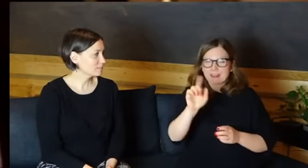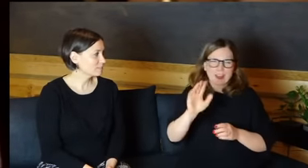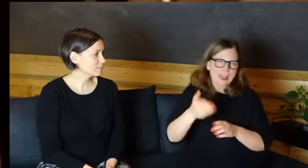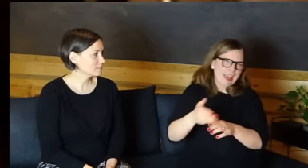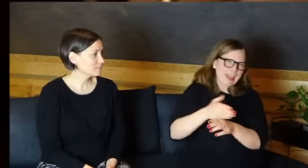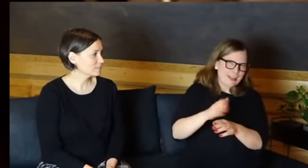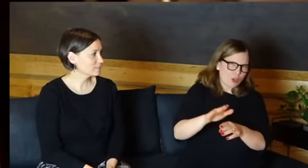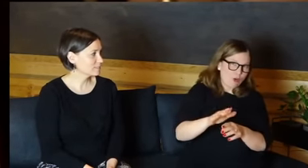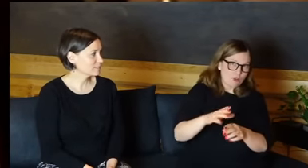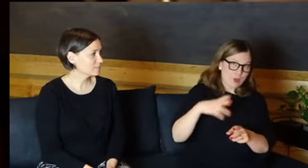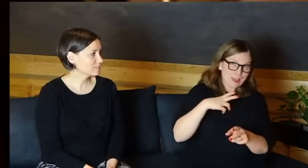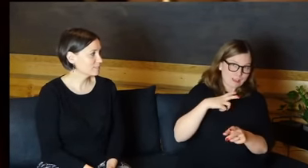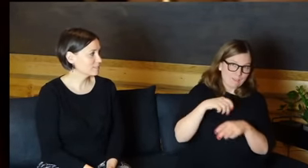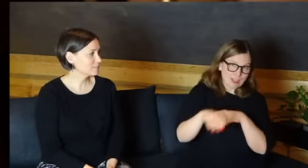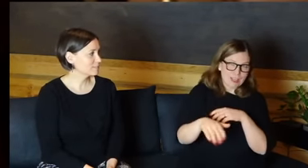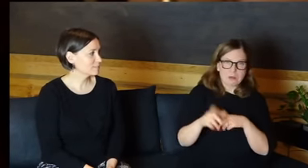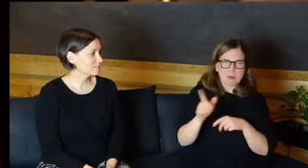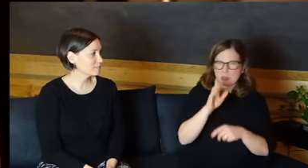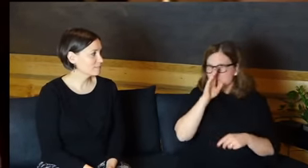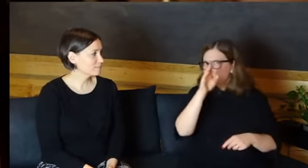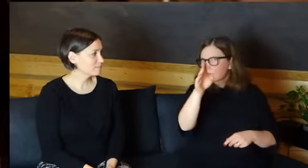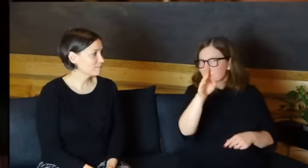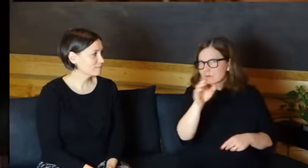ennenkin, onhan tässä vielä aikaa.